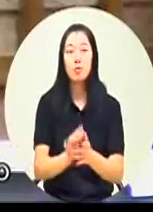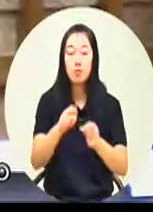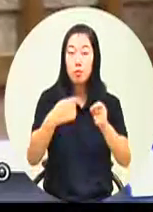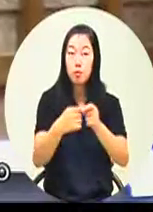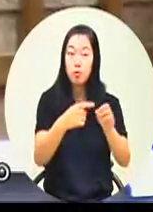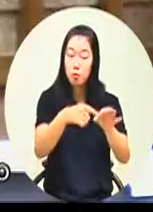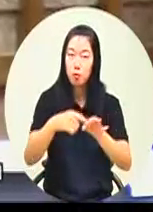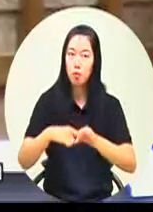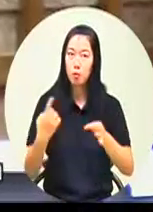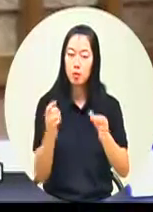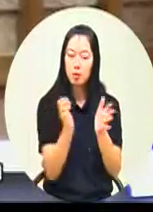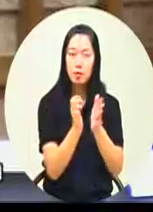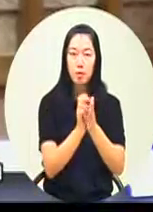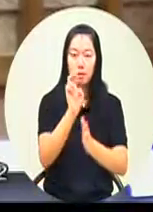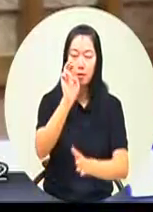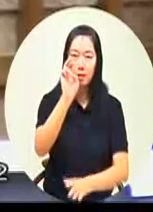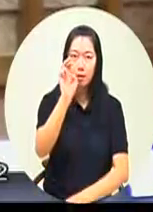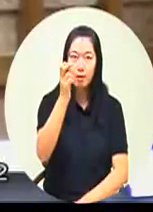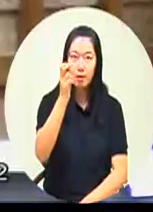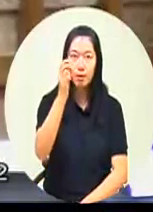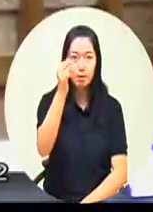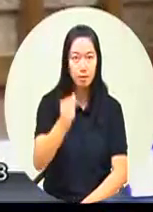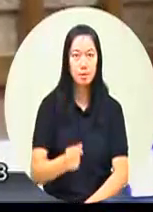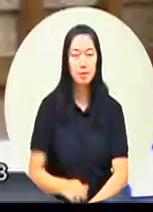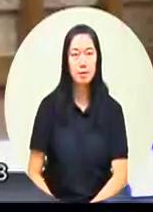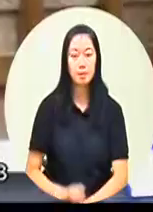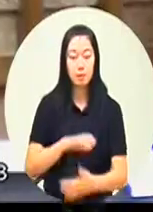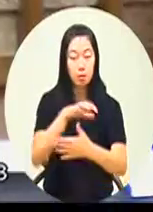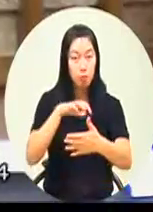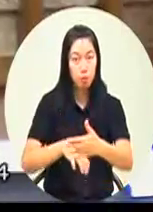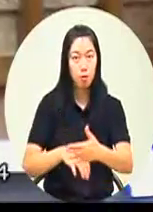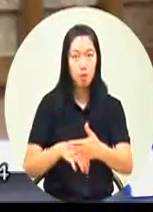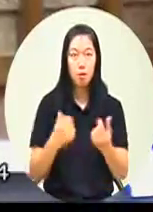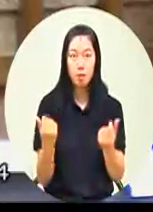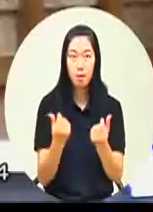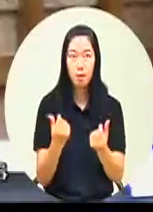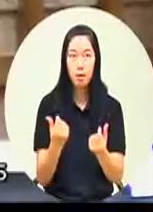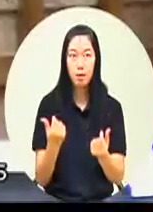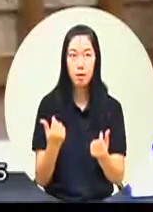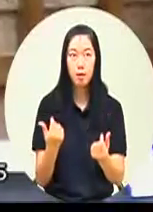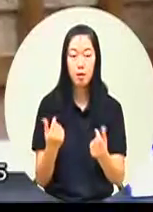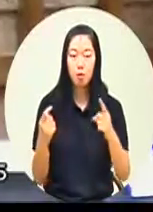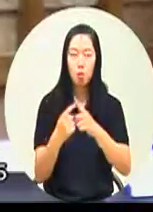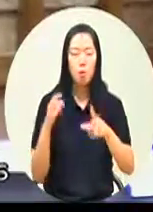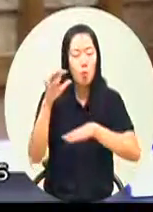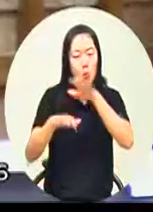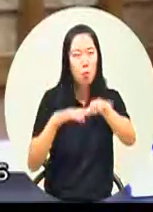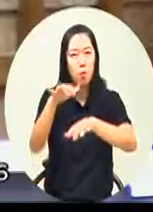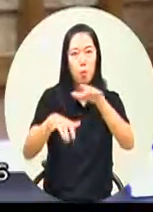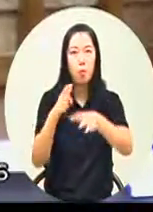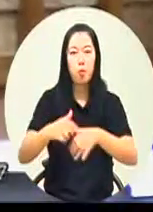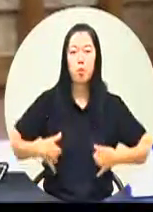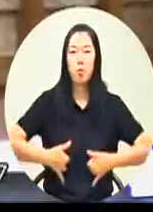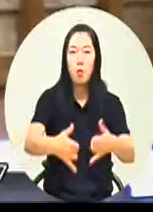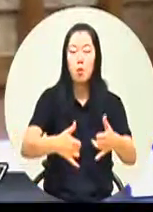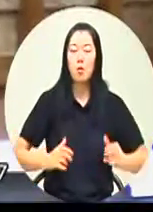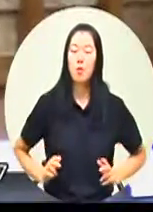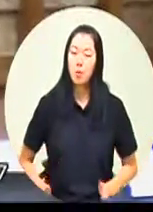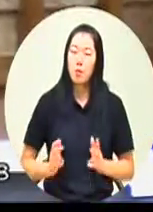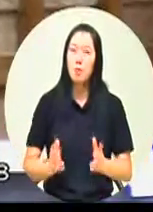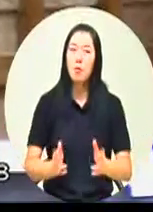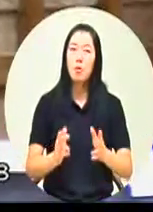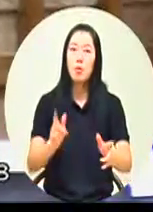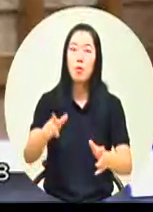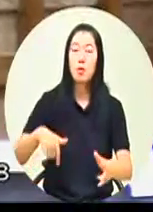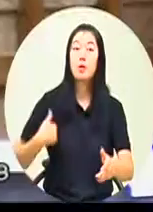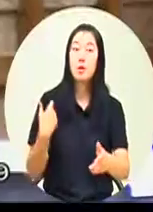近20亿，那这20亿 里面呢，就是有包括我们这些人潮的这些路跑这些选手他们所